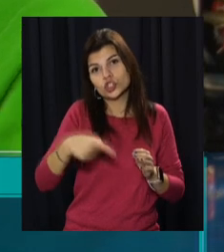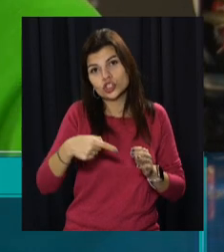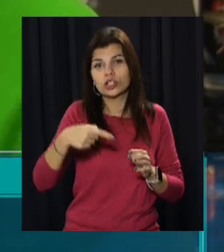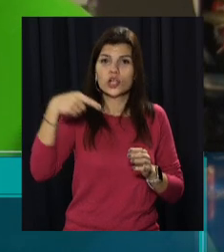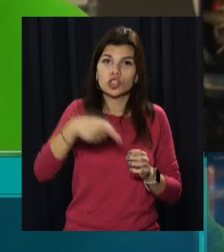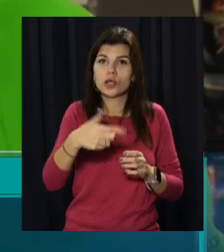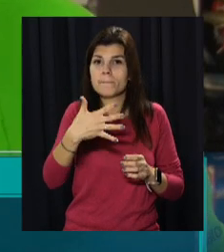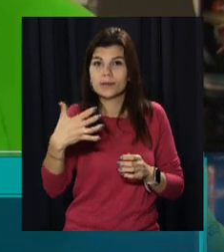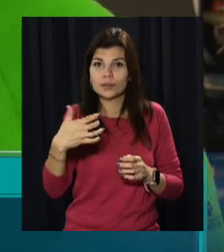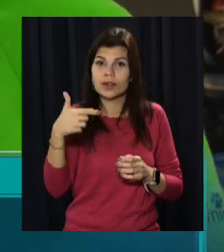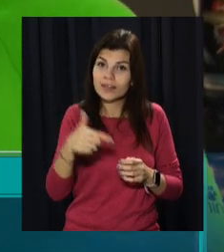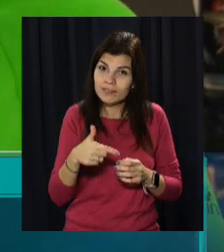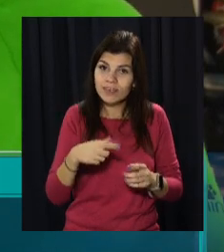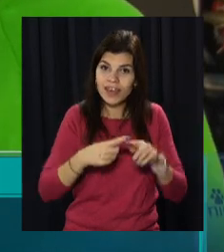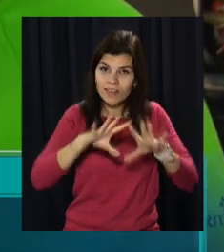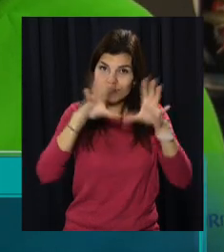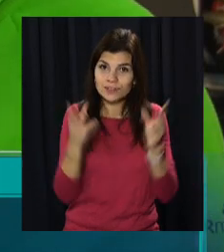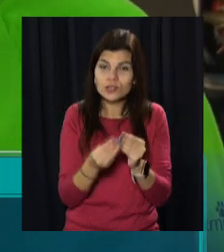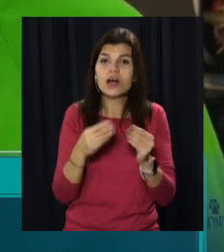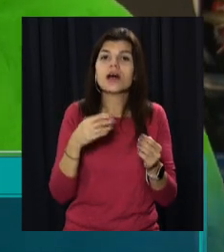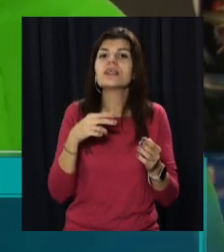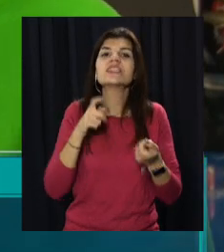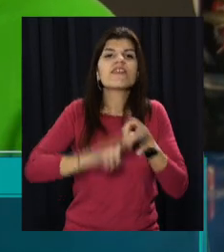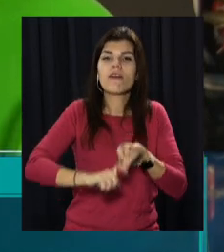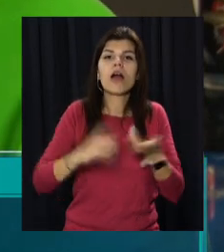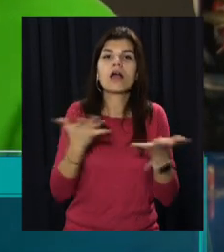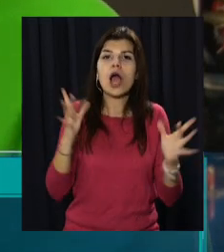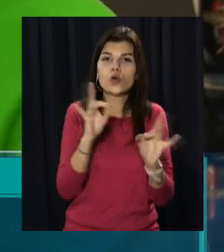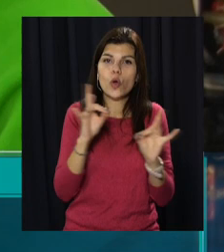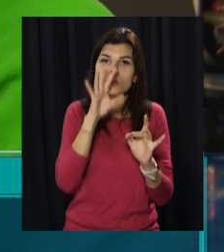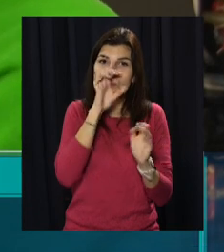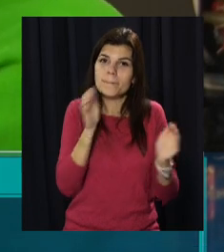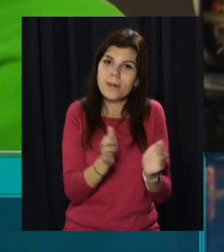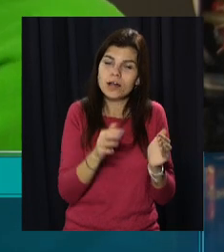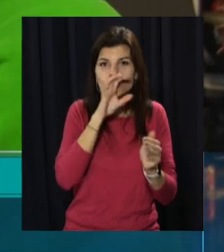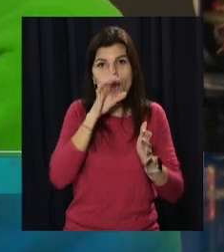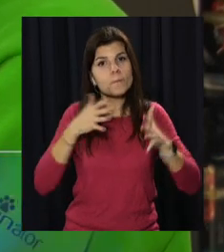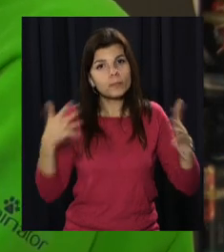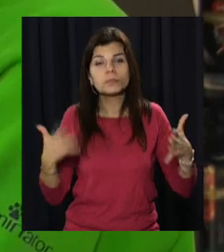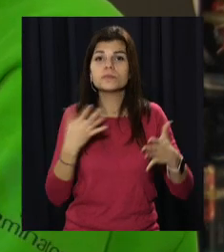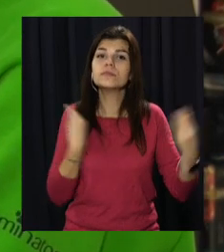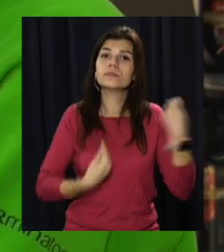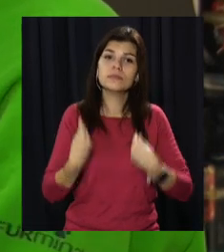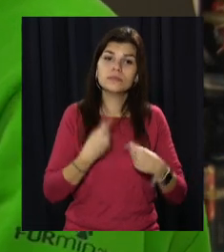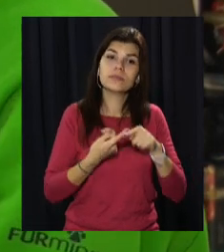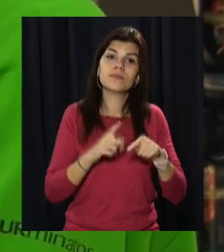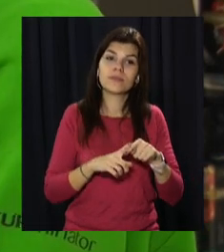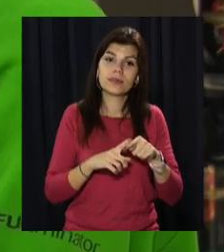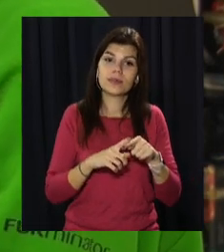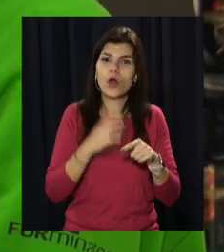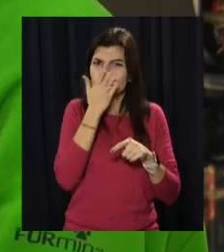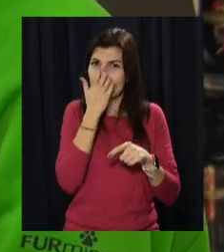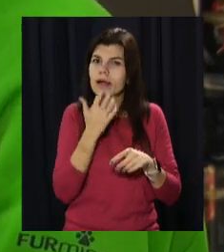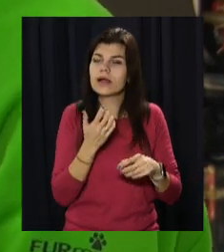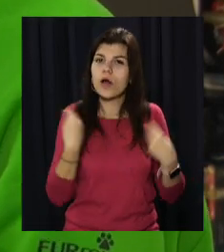до 1500 гривень. Все залежить від розміру, від того, який це стиль одежі. Тобто це буде дуже